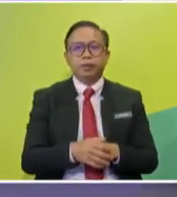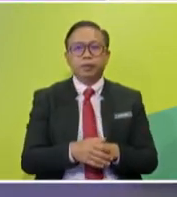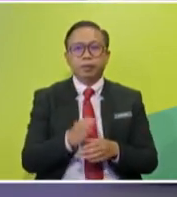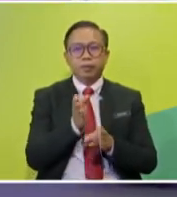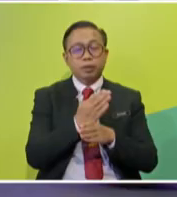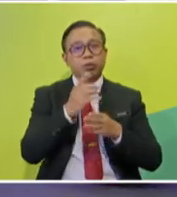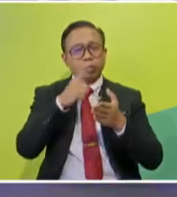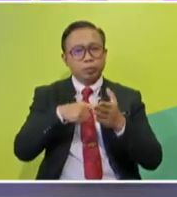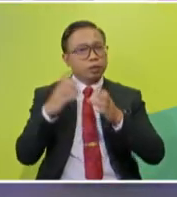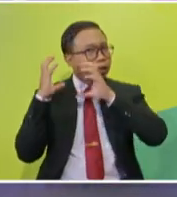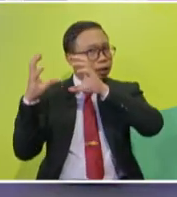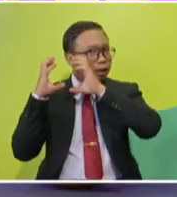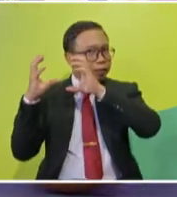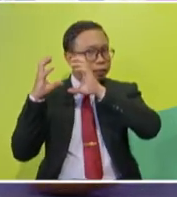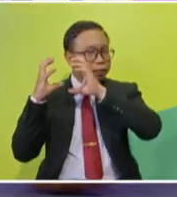8